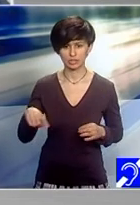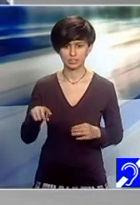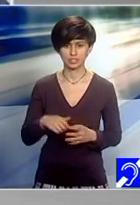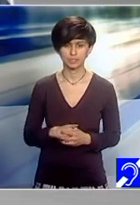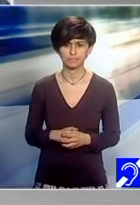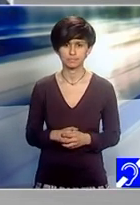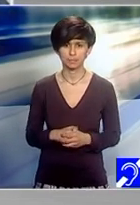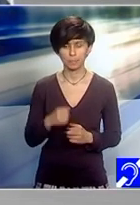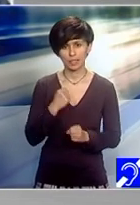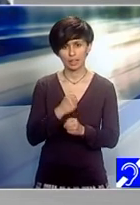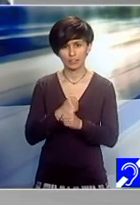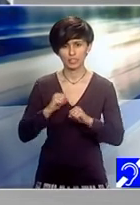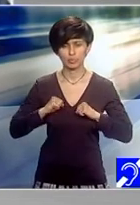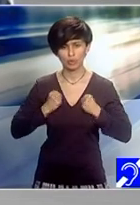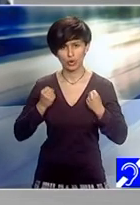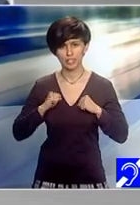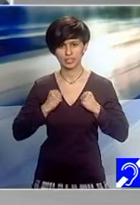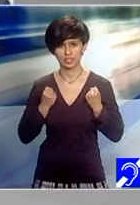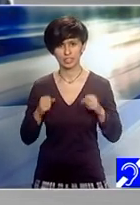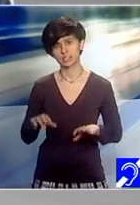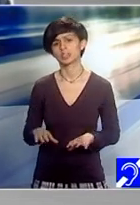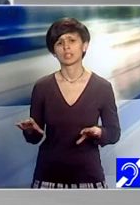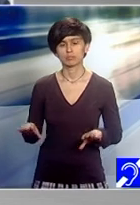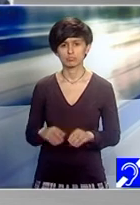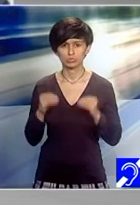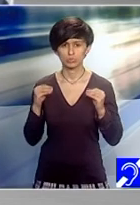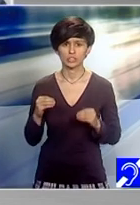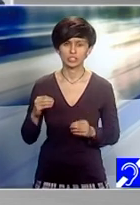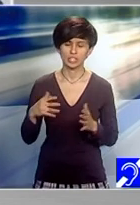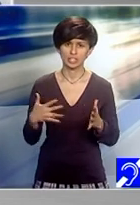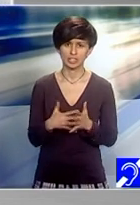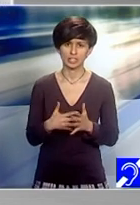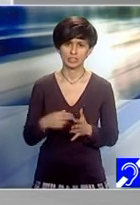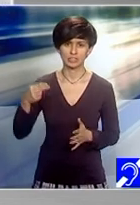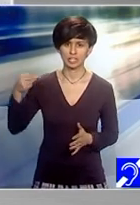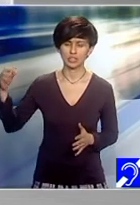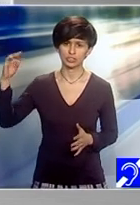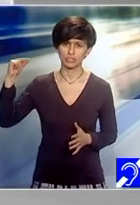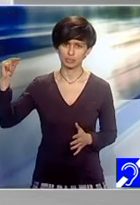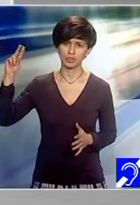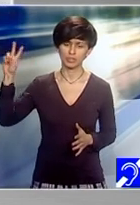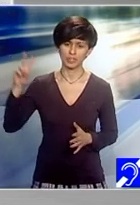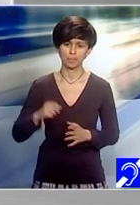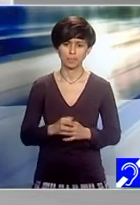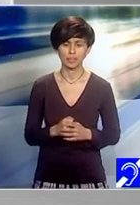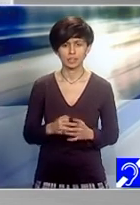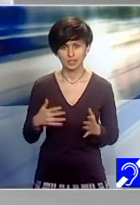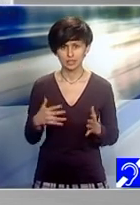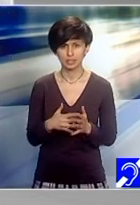de prelevare de teste HPV, testând infecția virală în rândul femeilor rome